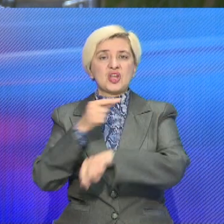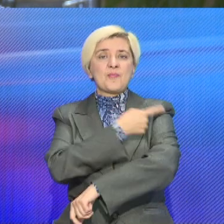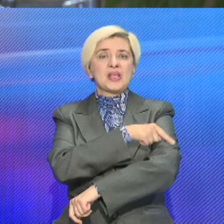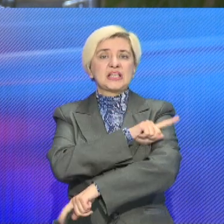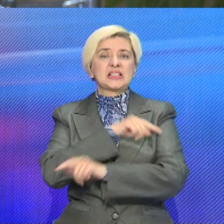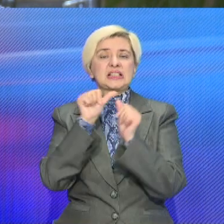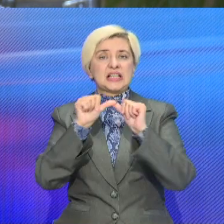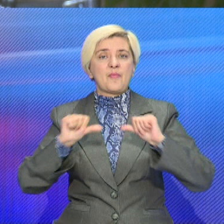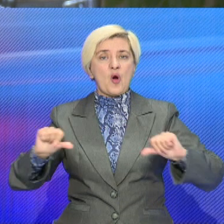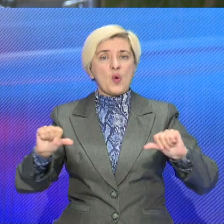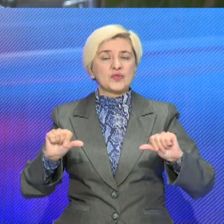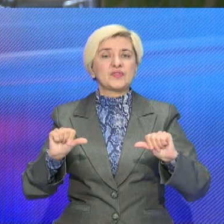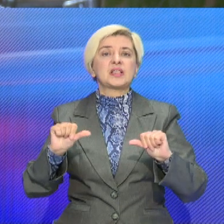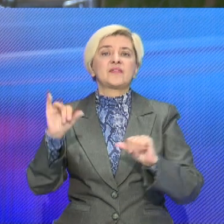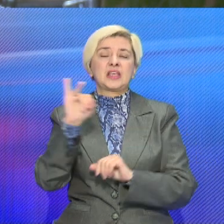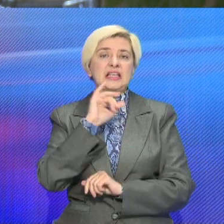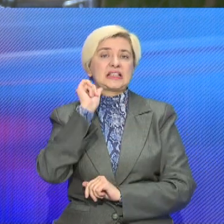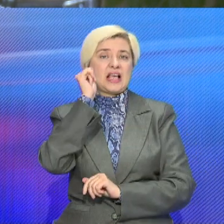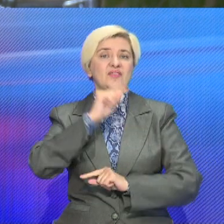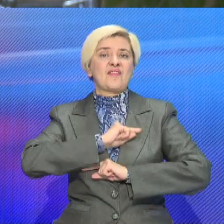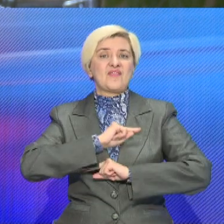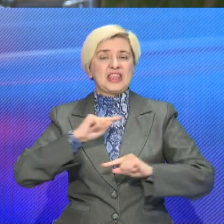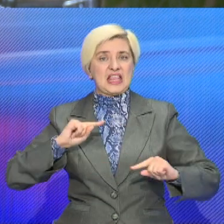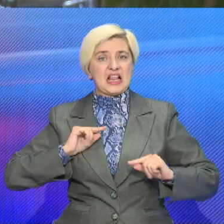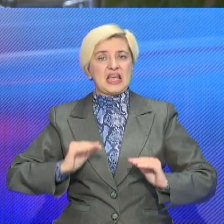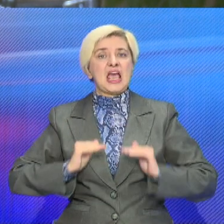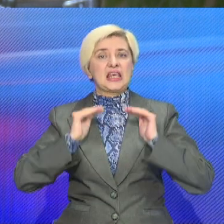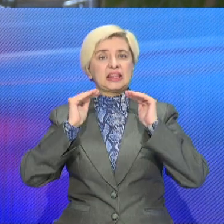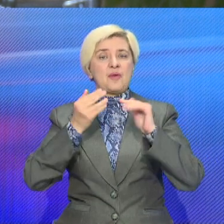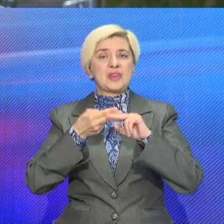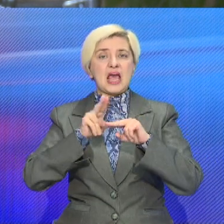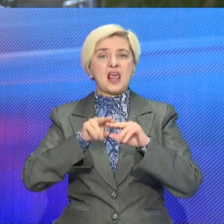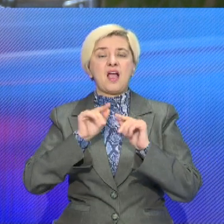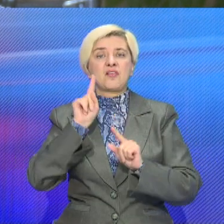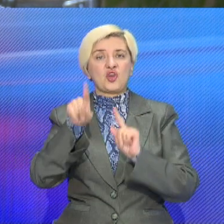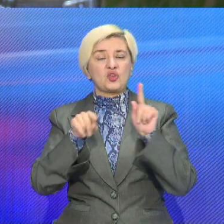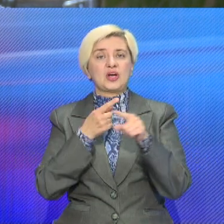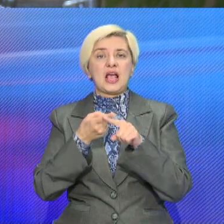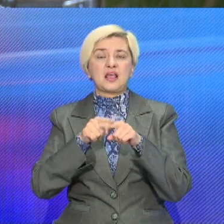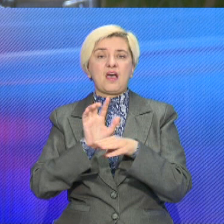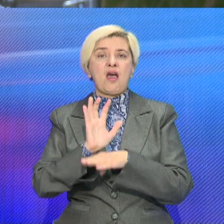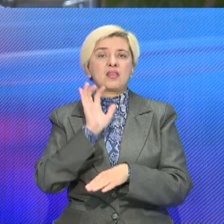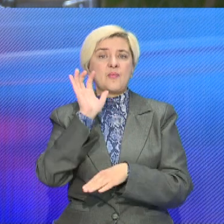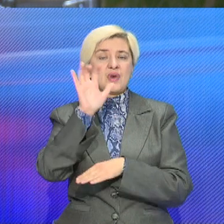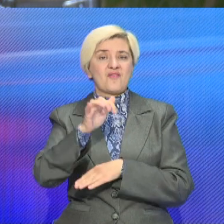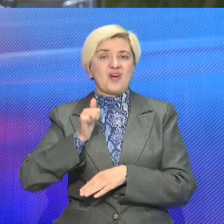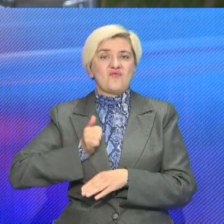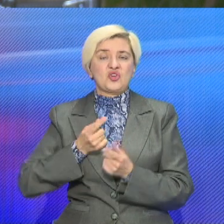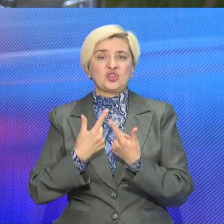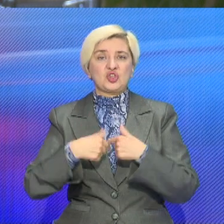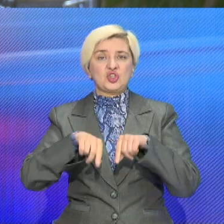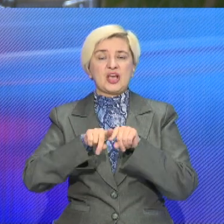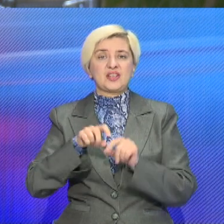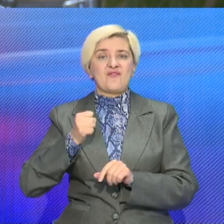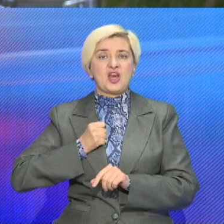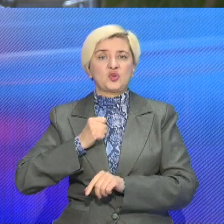освидетельствованием. Ну и завтра финальный этап для некоторых – это отправка в воинские части вооруженных